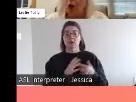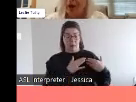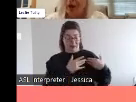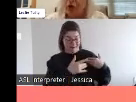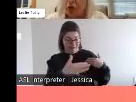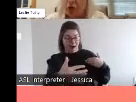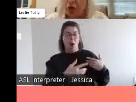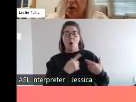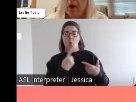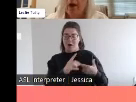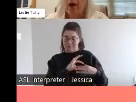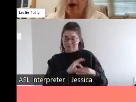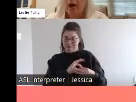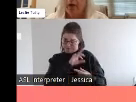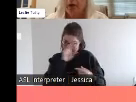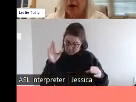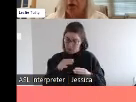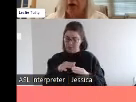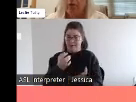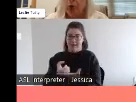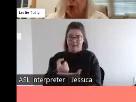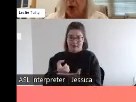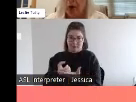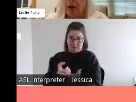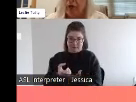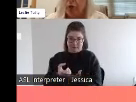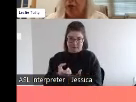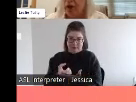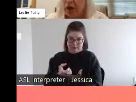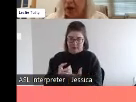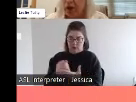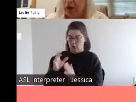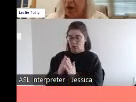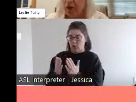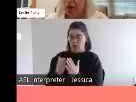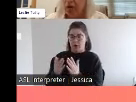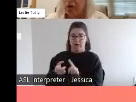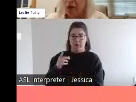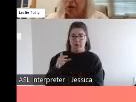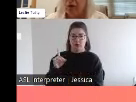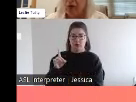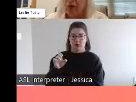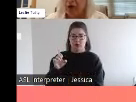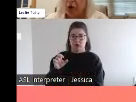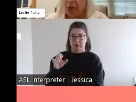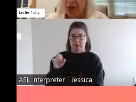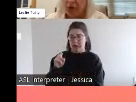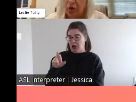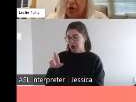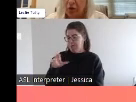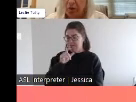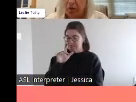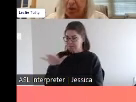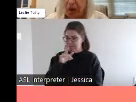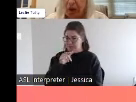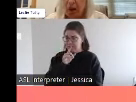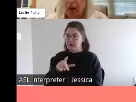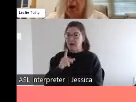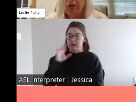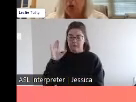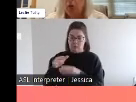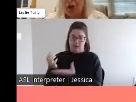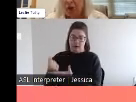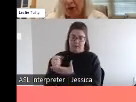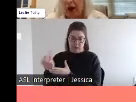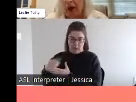contre les femmes et les enfants de l'Université Western, mené par Katrina Scott. Il y a un livre par De